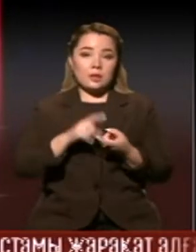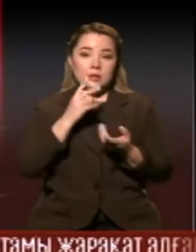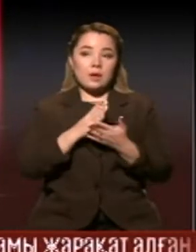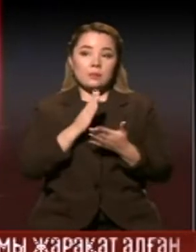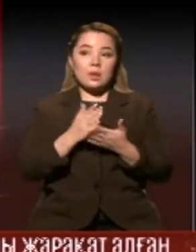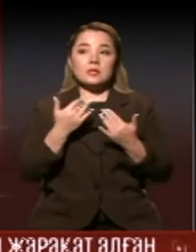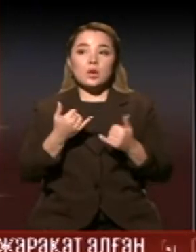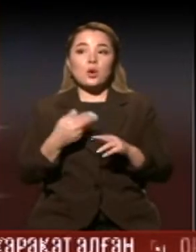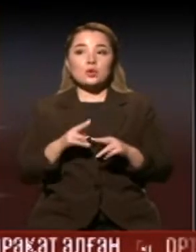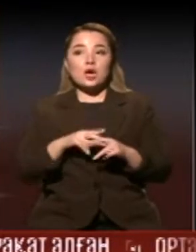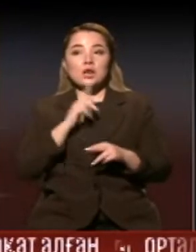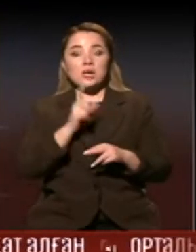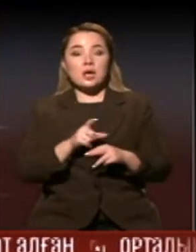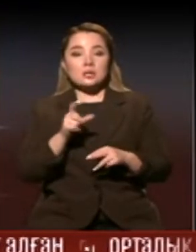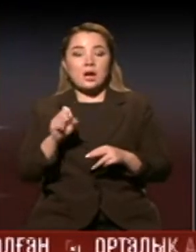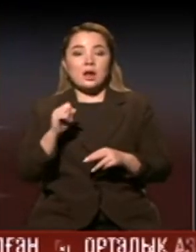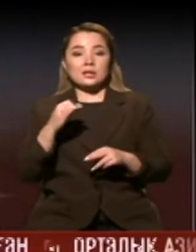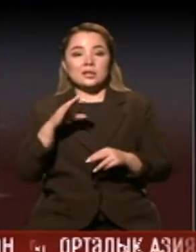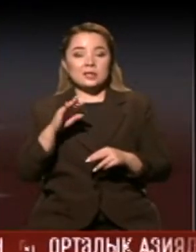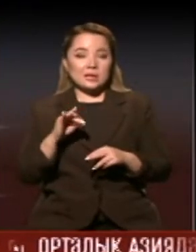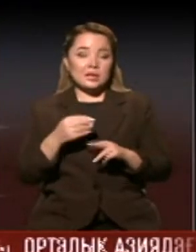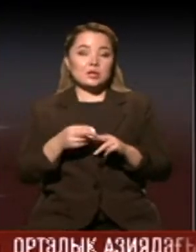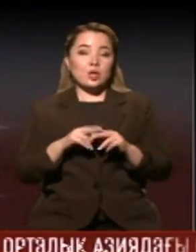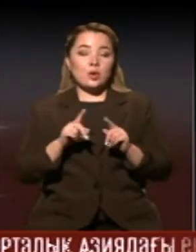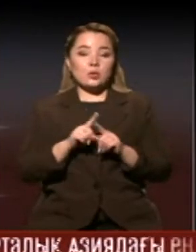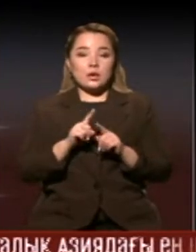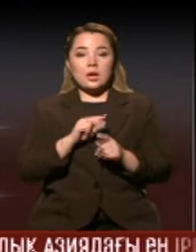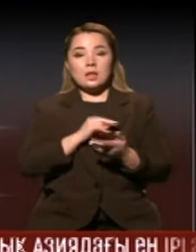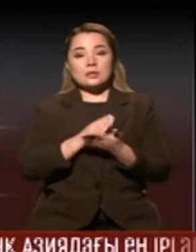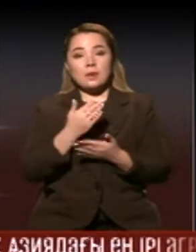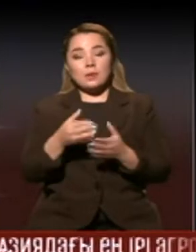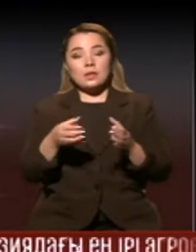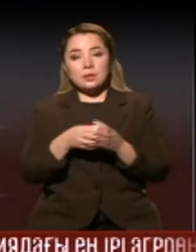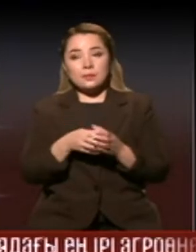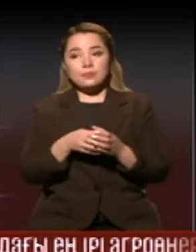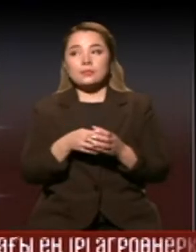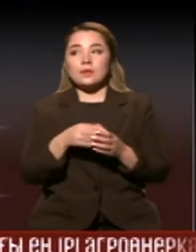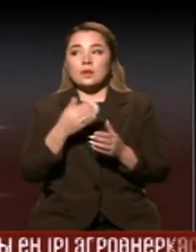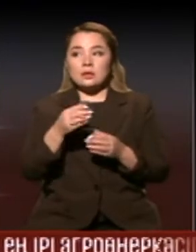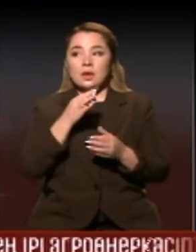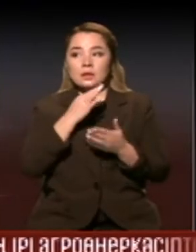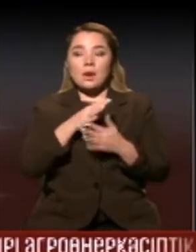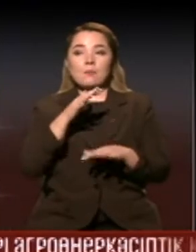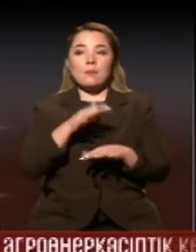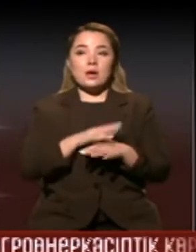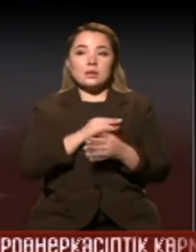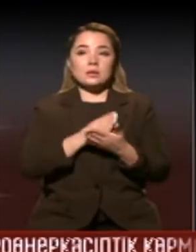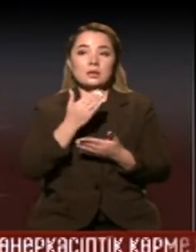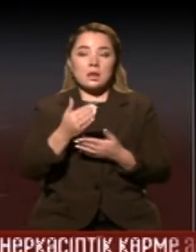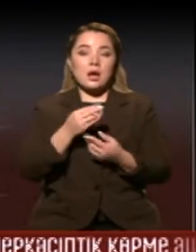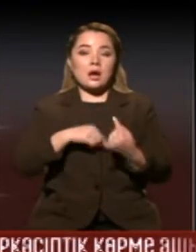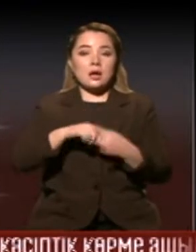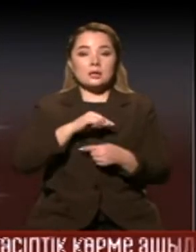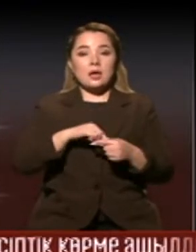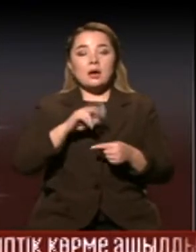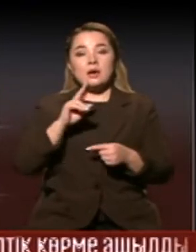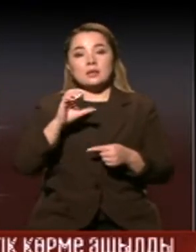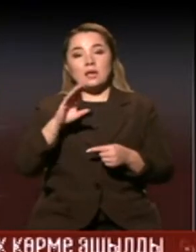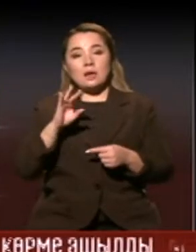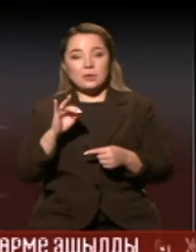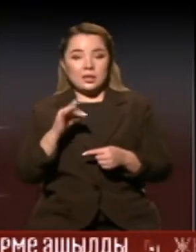мынау жастардың IT саласында болсын, немесе қызмет саласында, әсіресе мына банк саласында, Каспи банк саласында